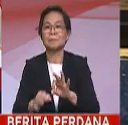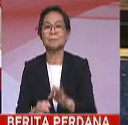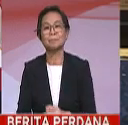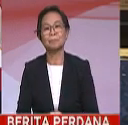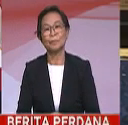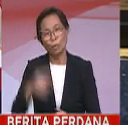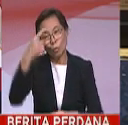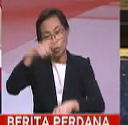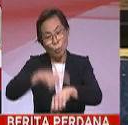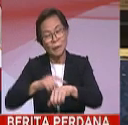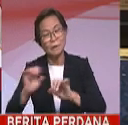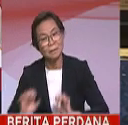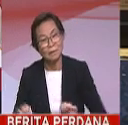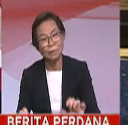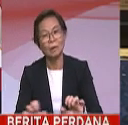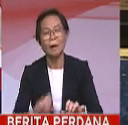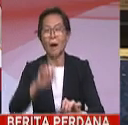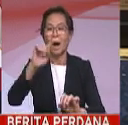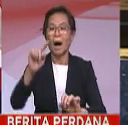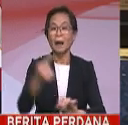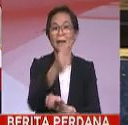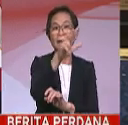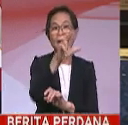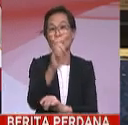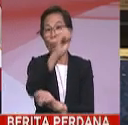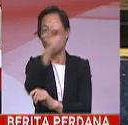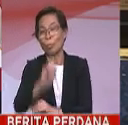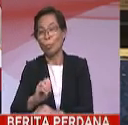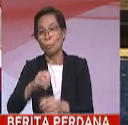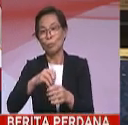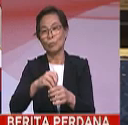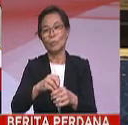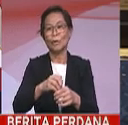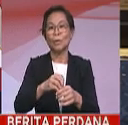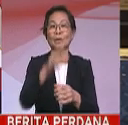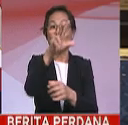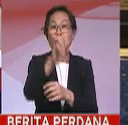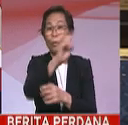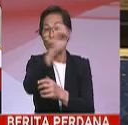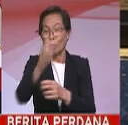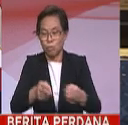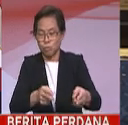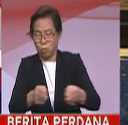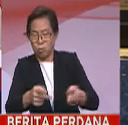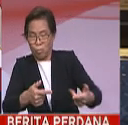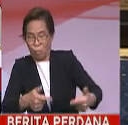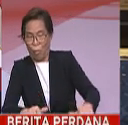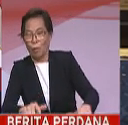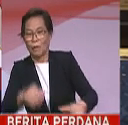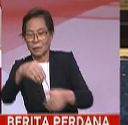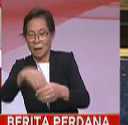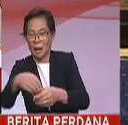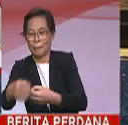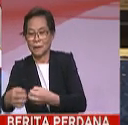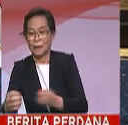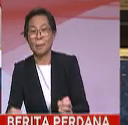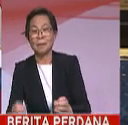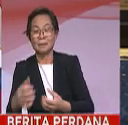Bagaimanapun, hanya 30% pekerja dalam kumpulan pengurusan yang dibenarkan berada di